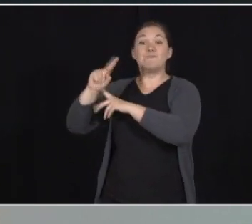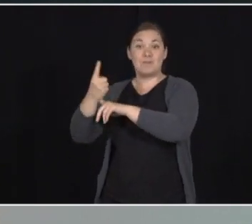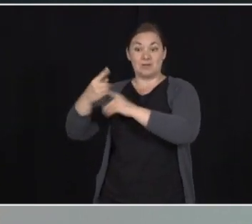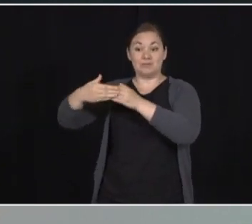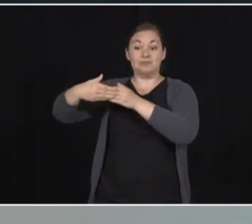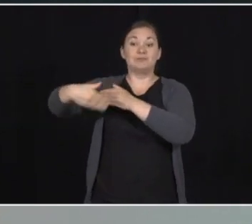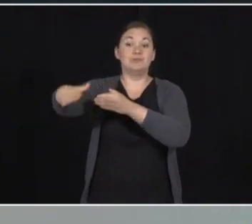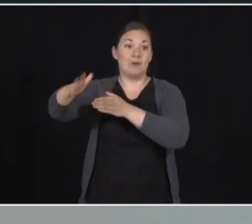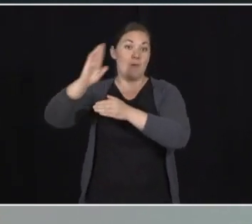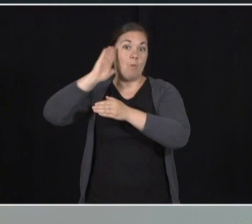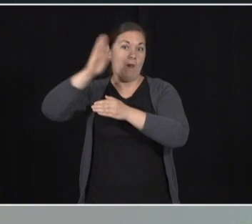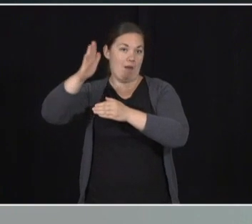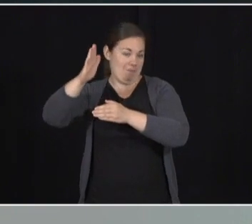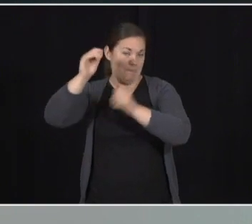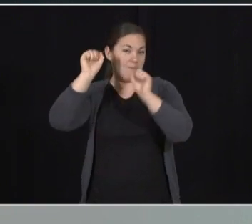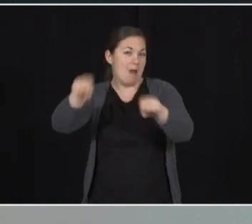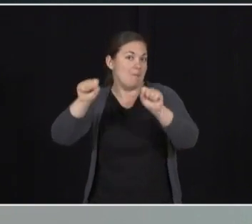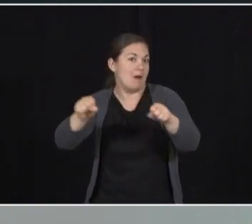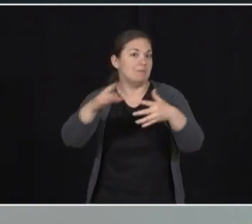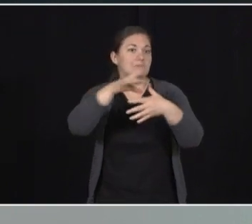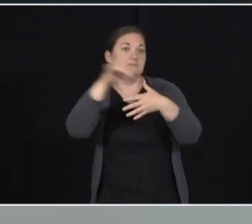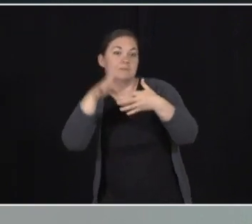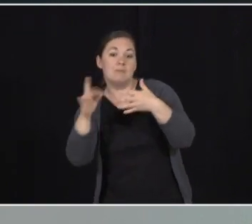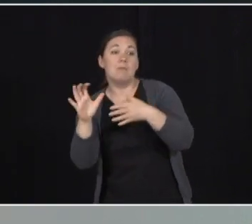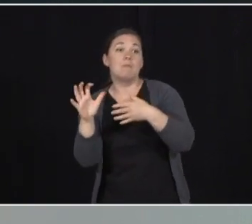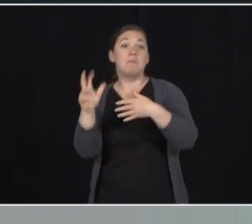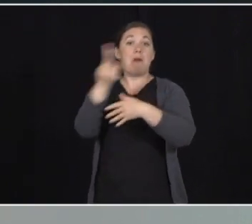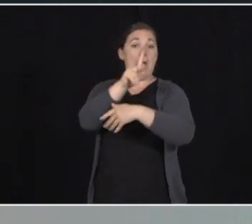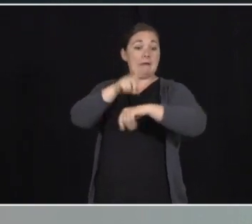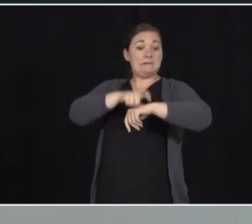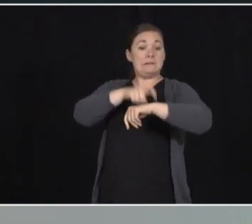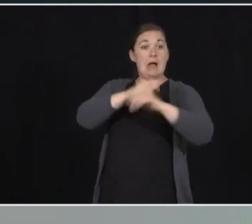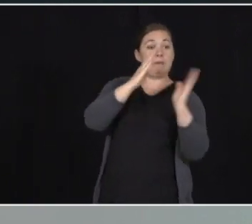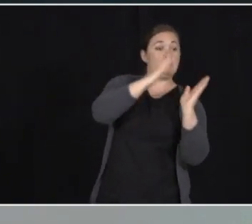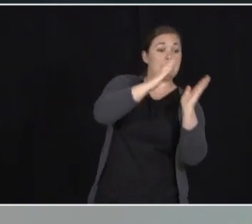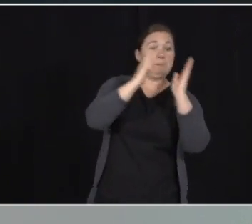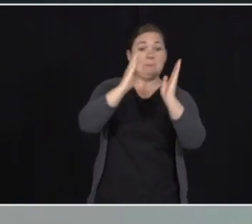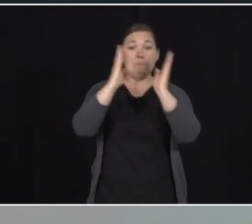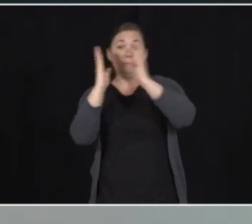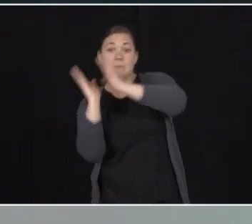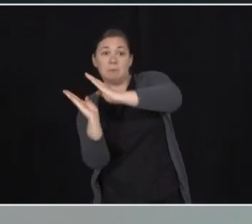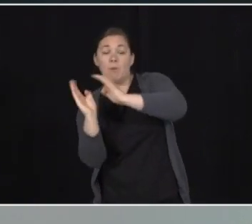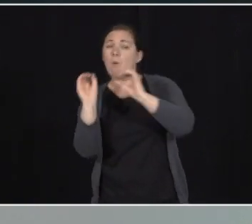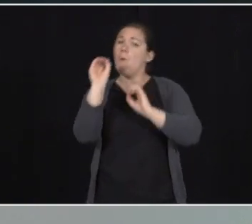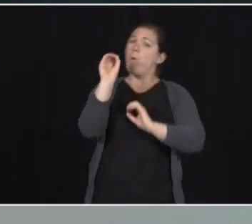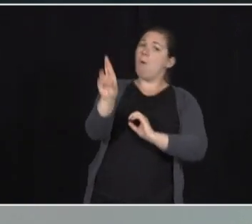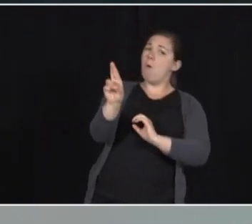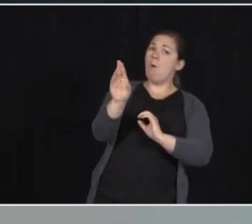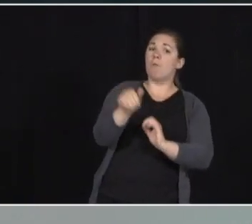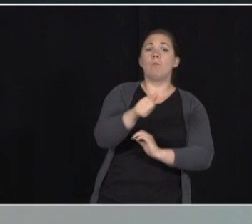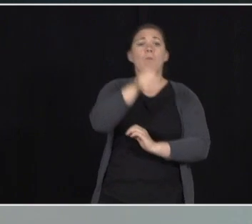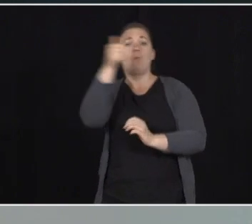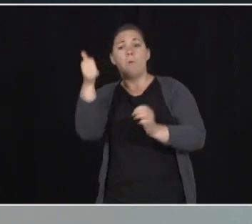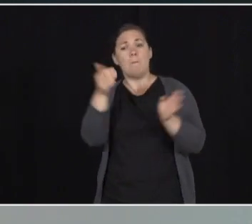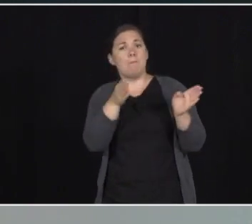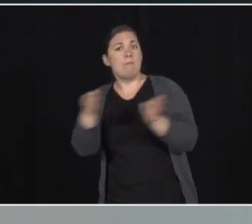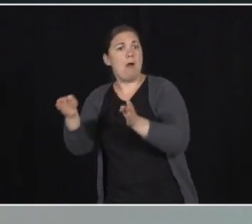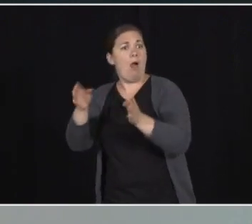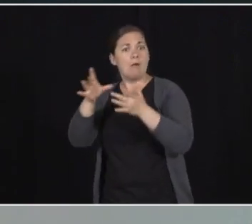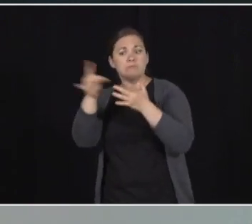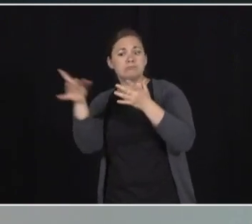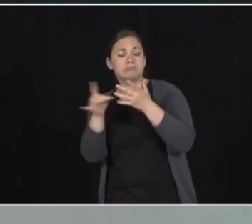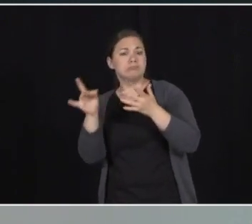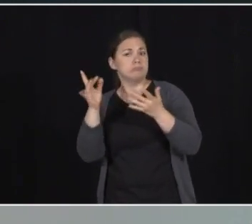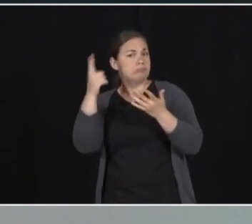the choice, to be billed by time of use or switch to a tiered rate electricity pricing plan. This action